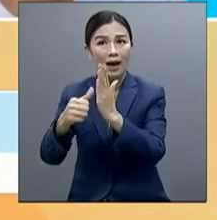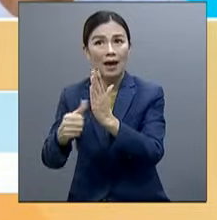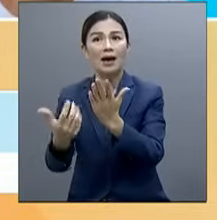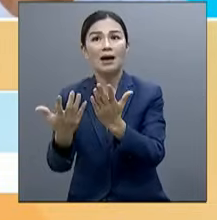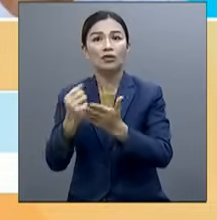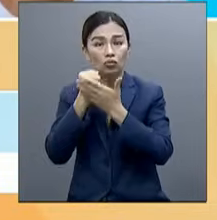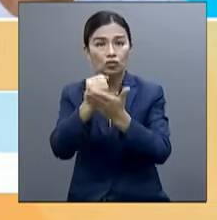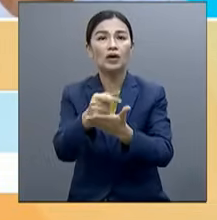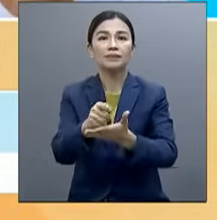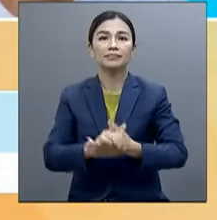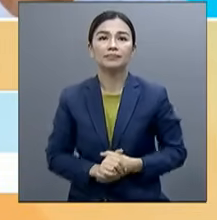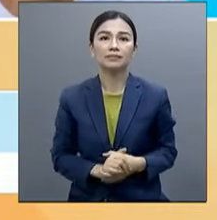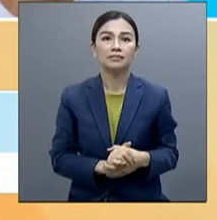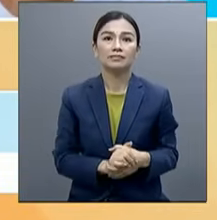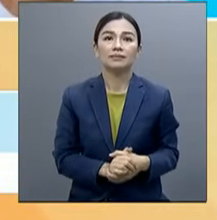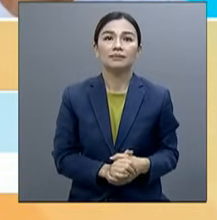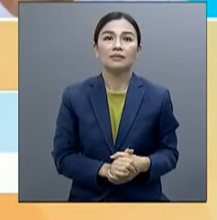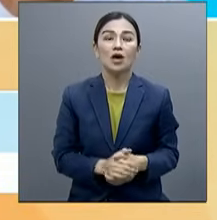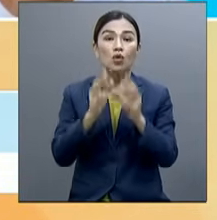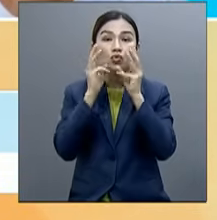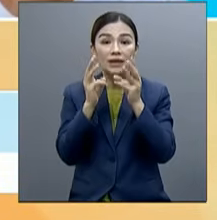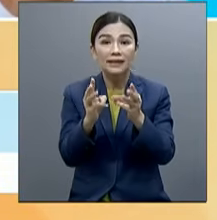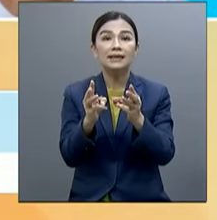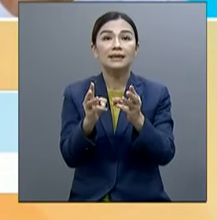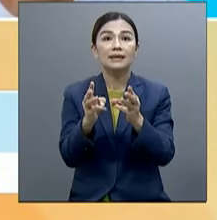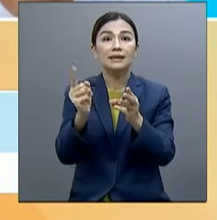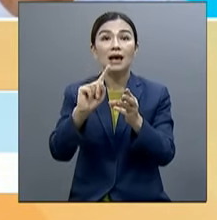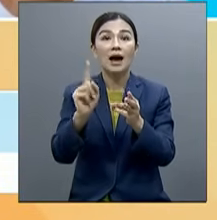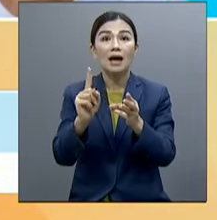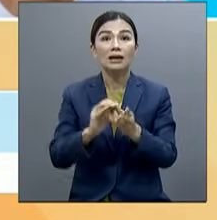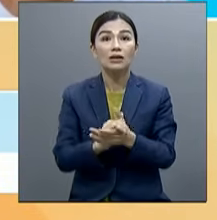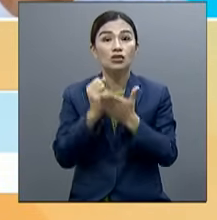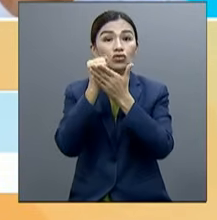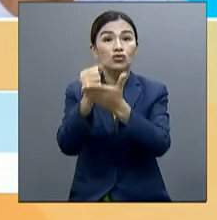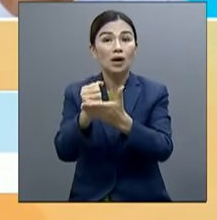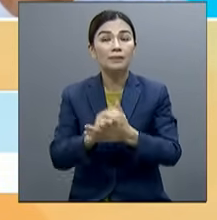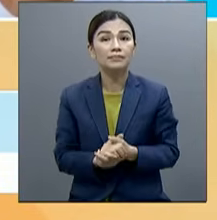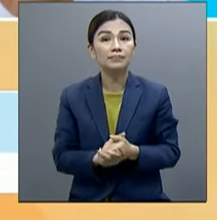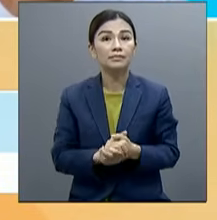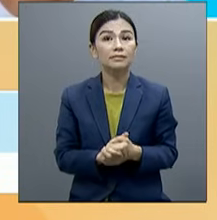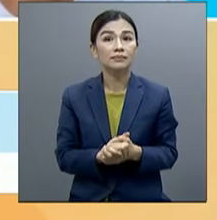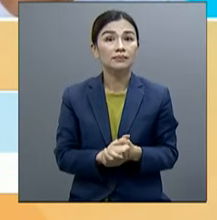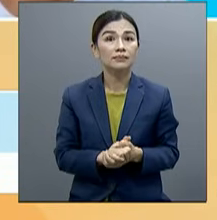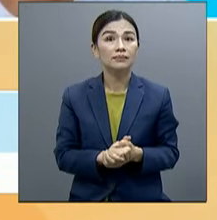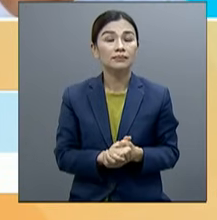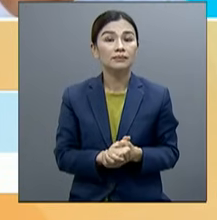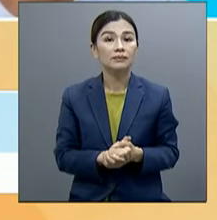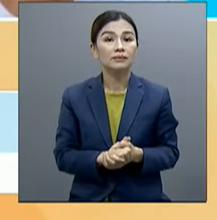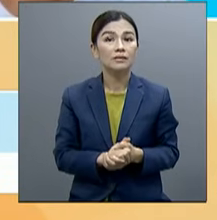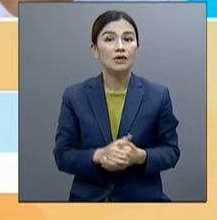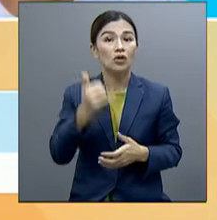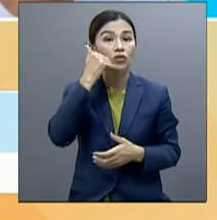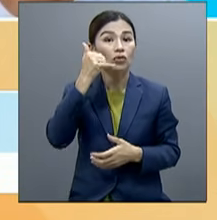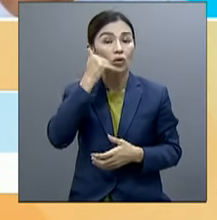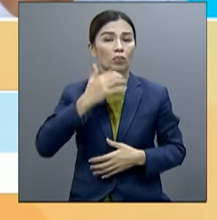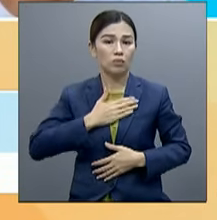ค่ะมีช่องทางการติดต่อยังไงบ้างไหมคะ ก็ถ้าช่องทางติดต่อก็ติดต่อที่เบอร์โทรศัพท์ผม